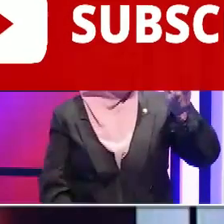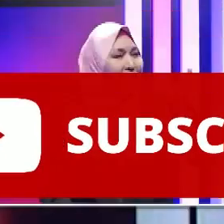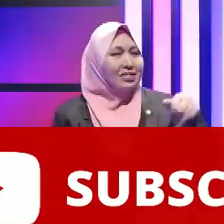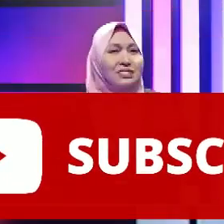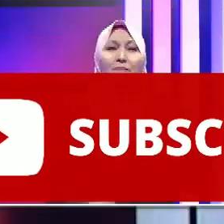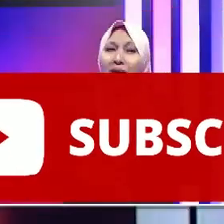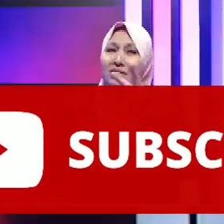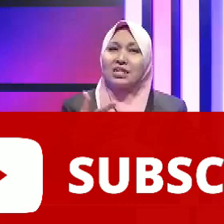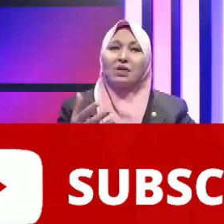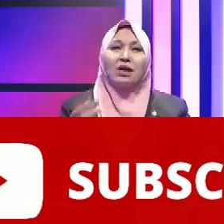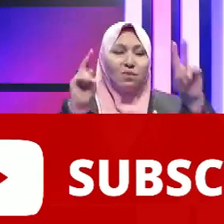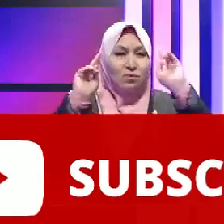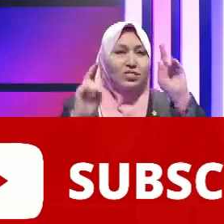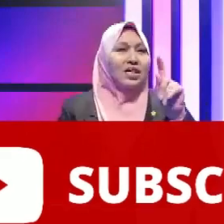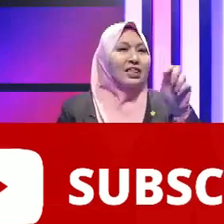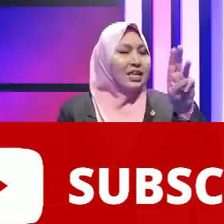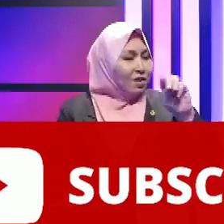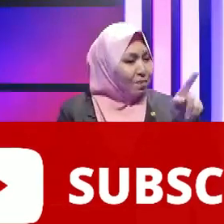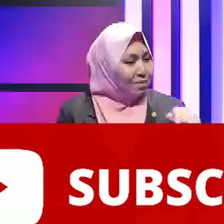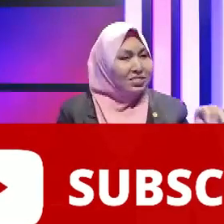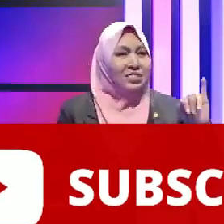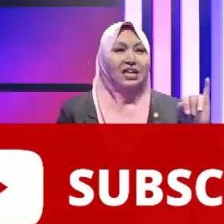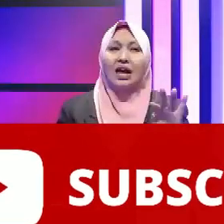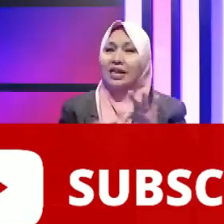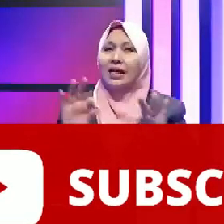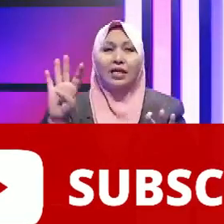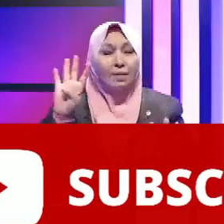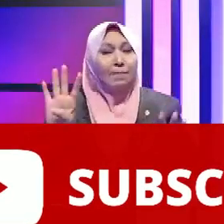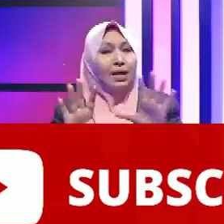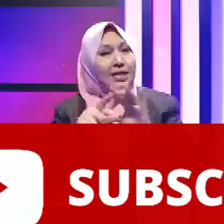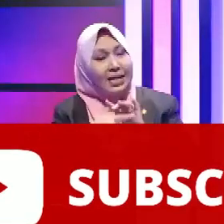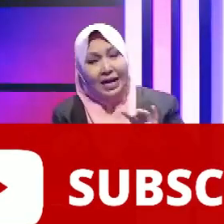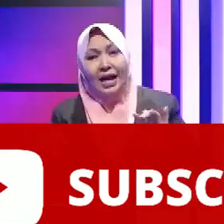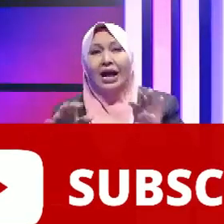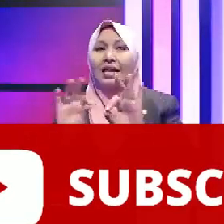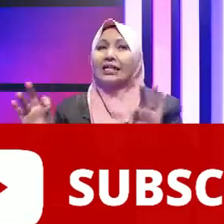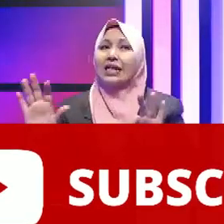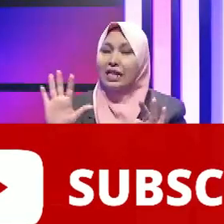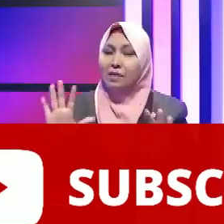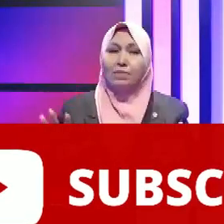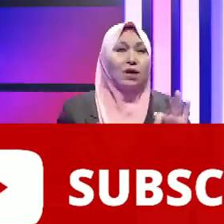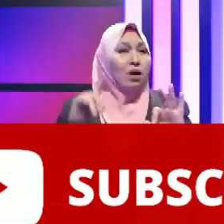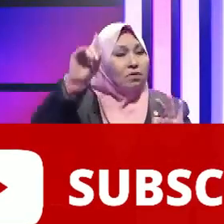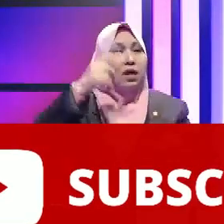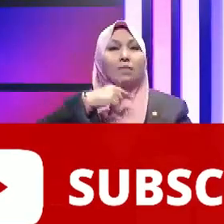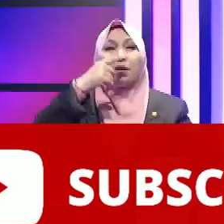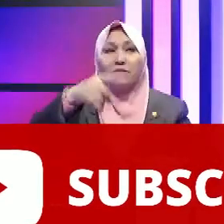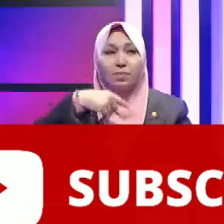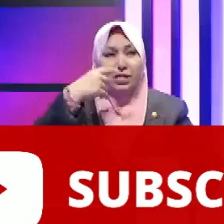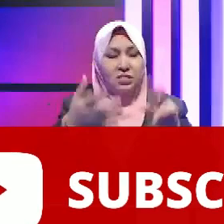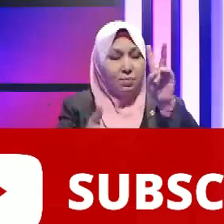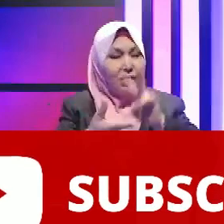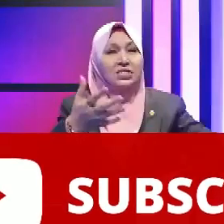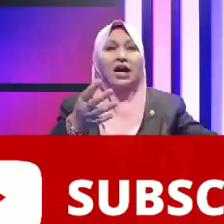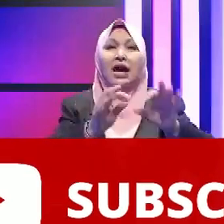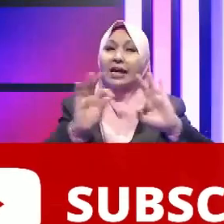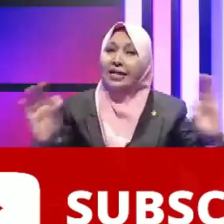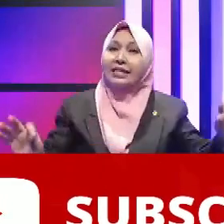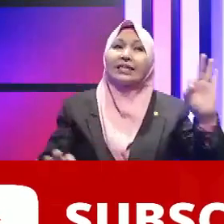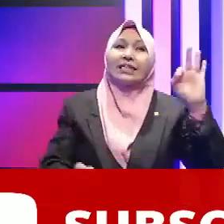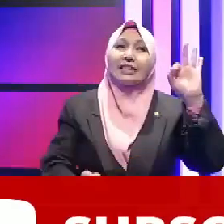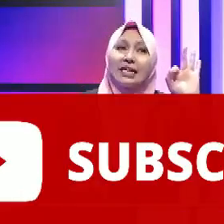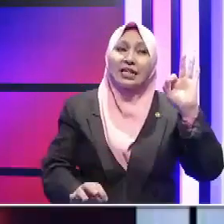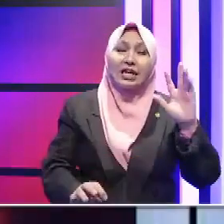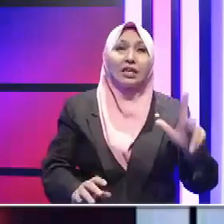dipakaikan tadi oleh Ustaz Tirmidzi Adik itu ayat yang ke-4 hingga ayat yang ke-5 wa ta'ala berfirman saya baca daripada ayat yang keji